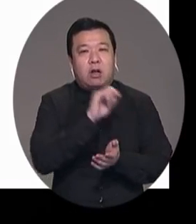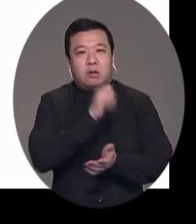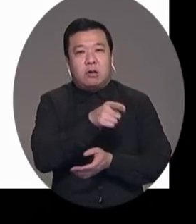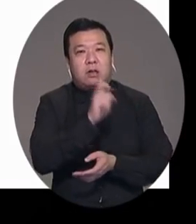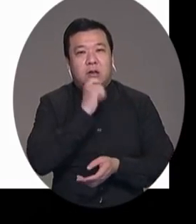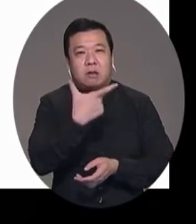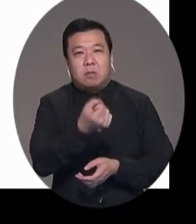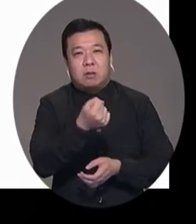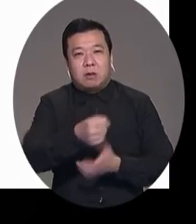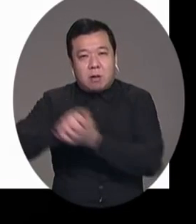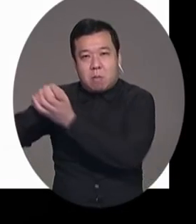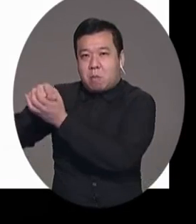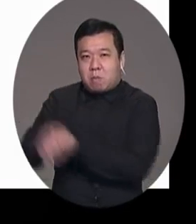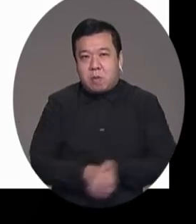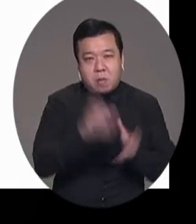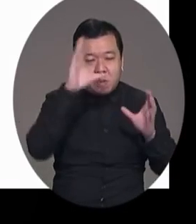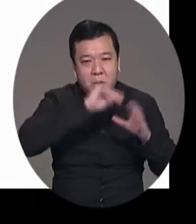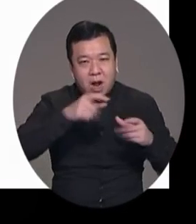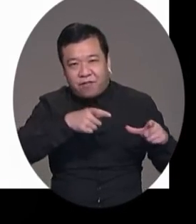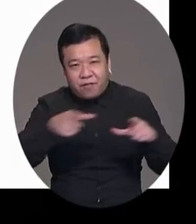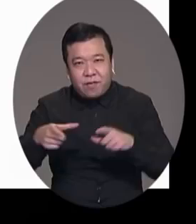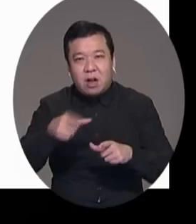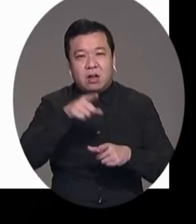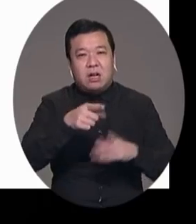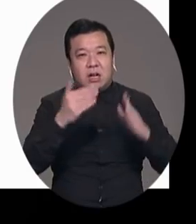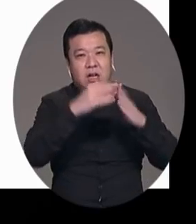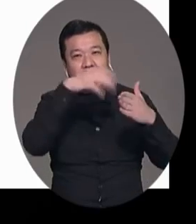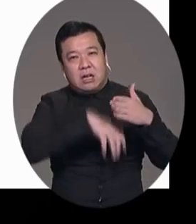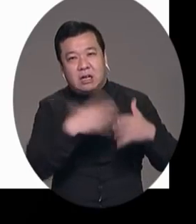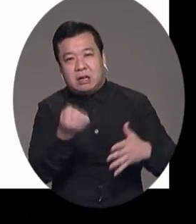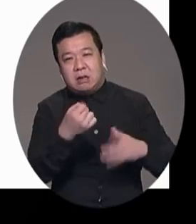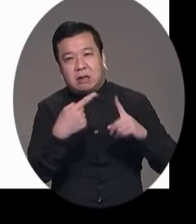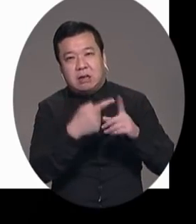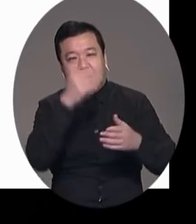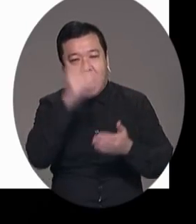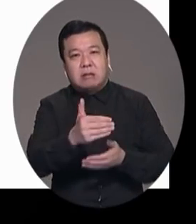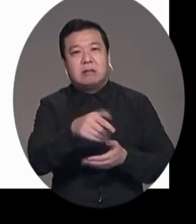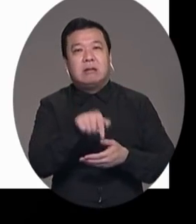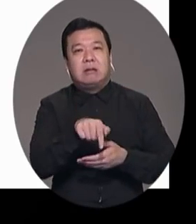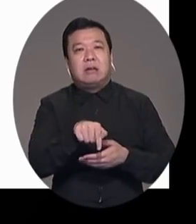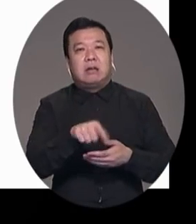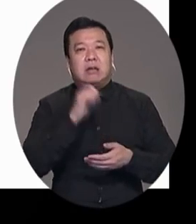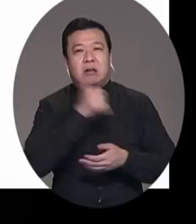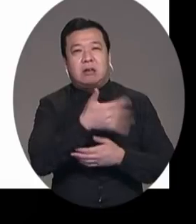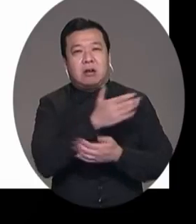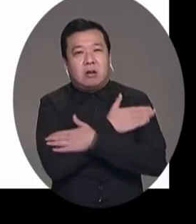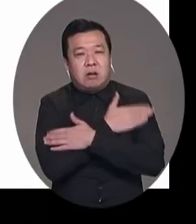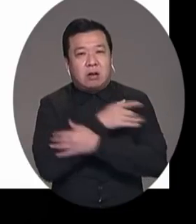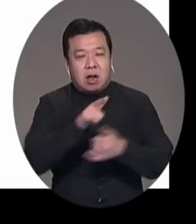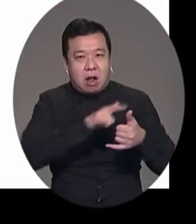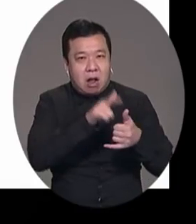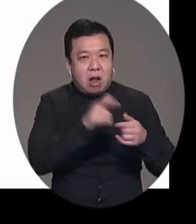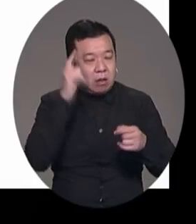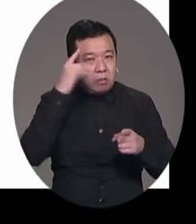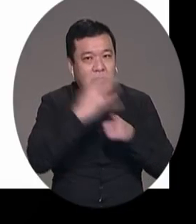個超過80人的高球晚宴，超出了室內聚會50人的限制，以及抵達愛爾蘭之